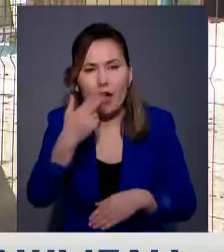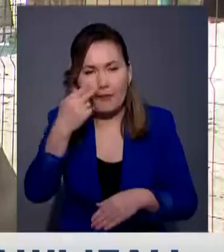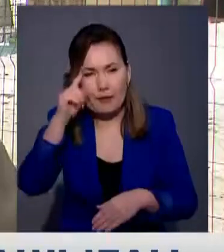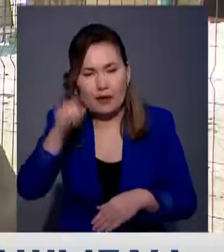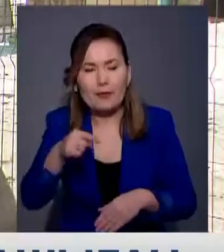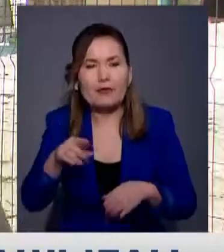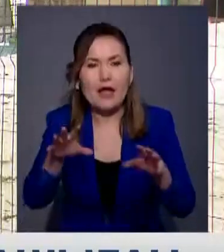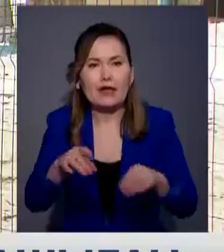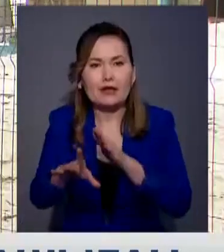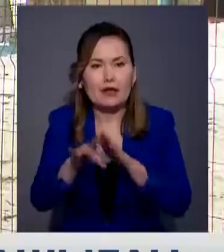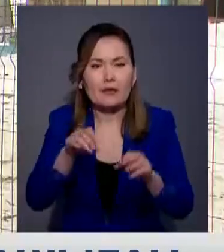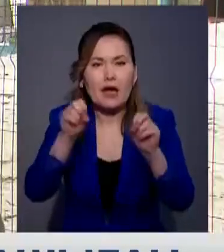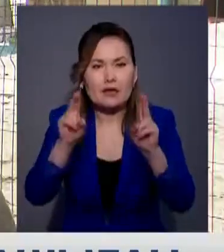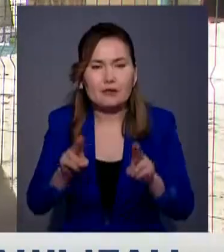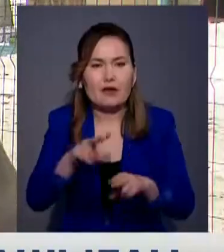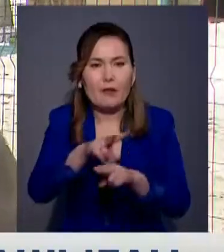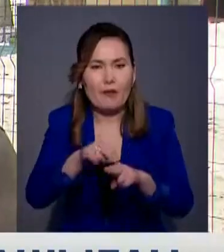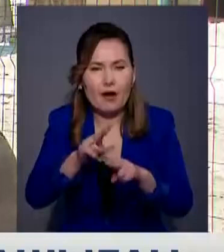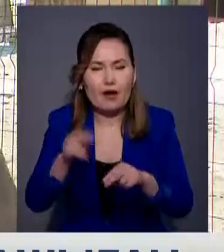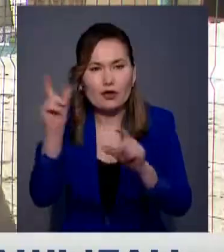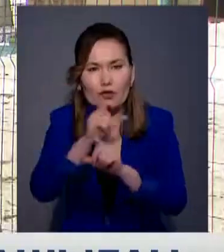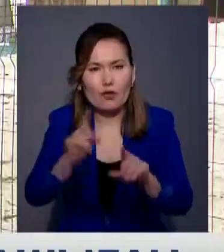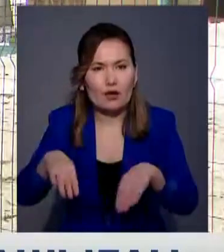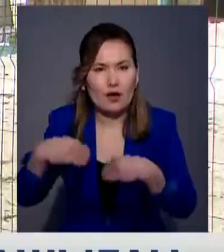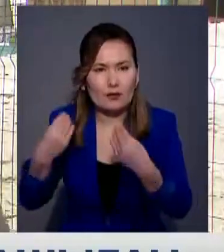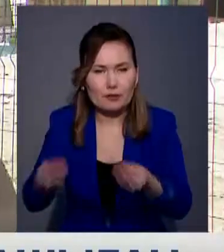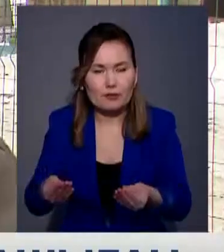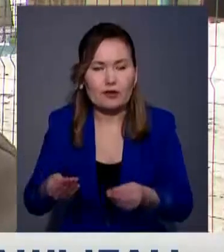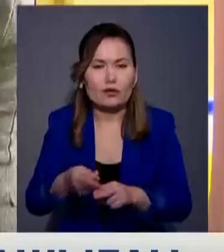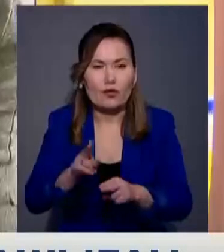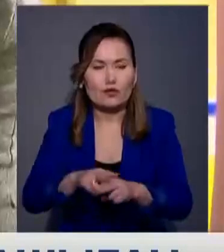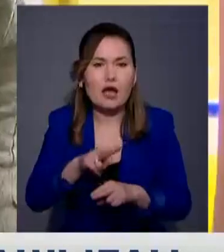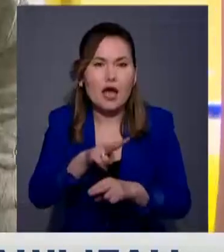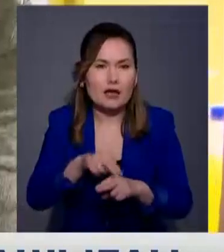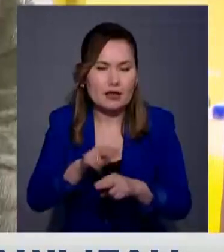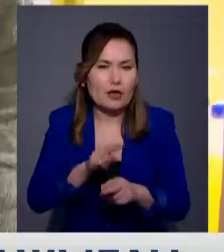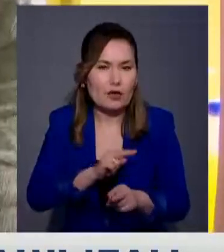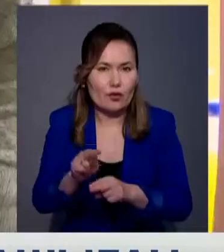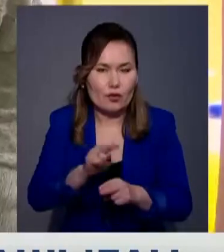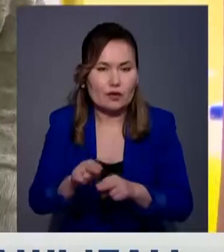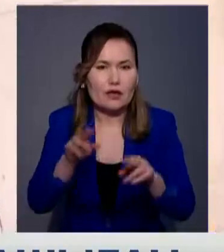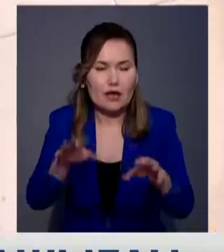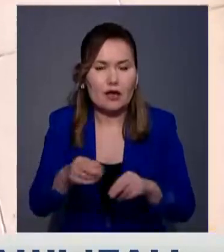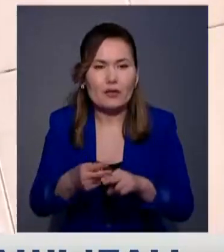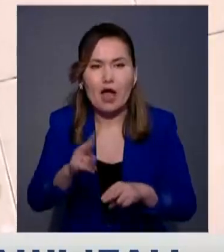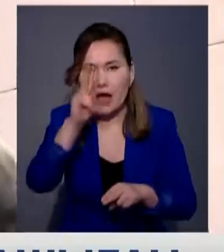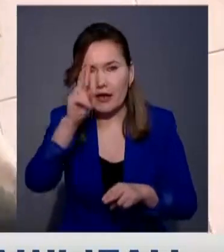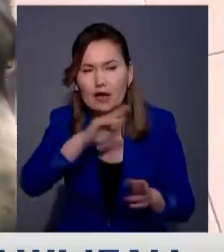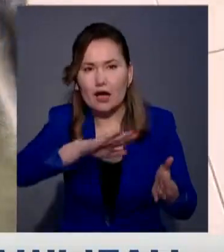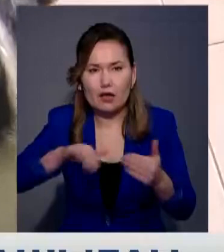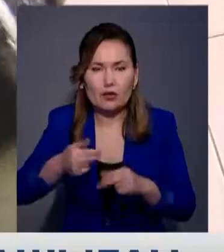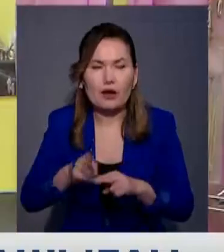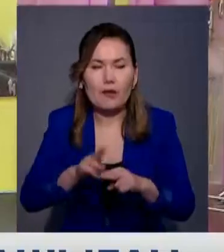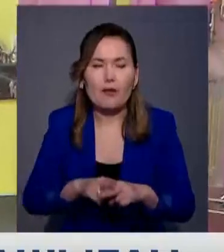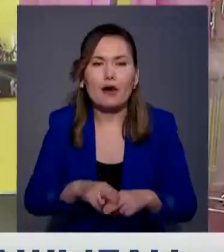иттер таңдалып, арнайы кинологиялық мектепке жіберіледі. Арада 2-3 ай өткенде үйретілген иттер ерекше